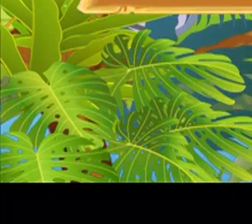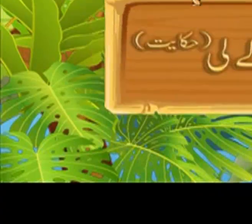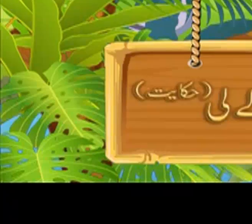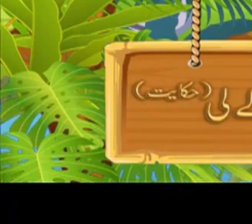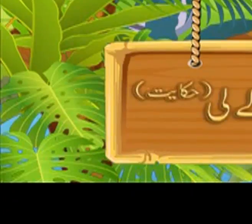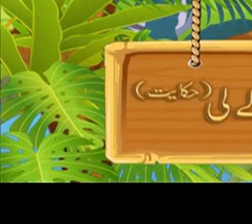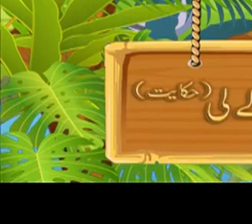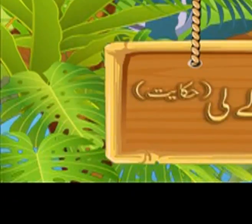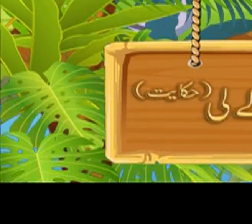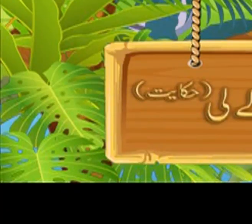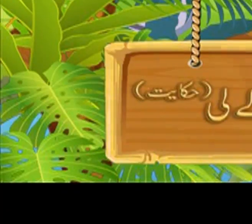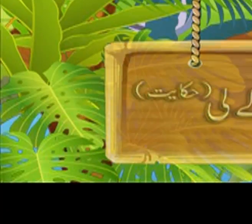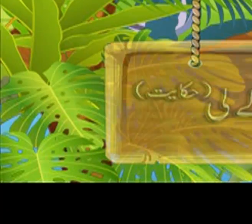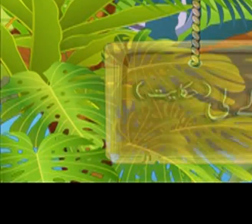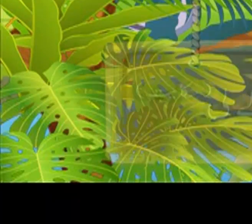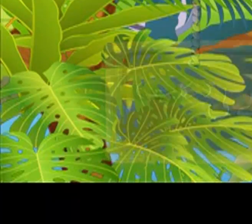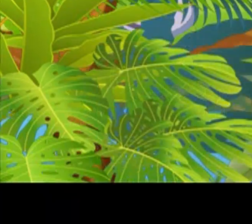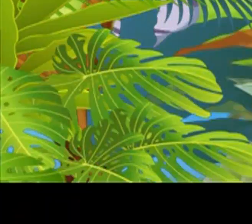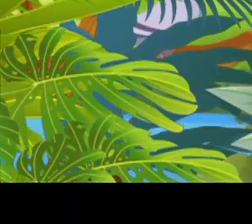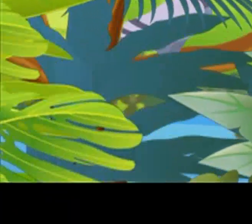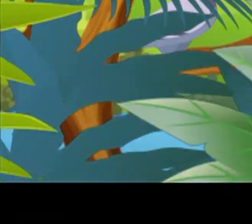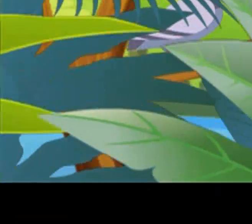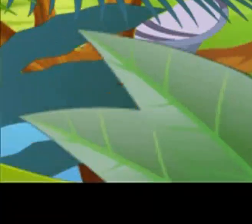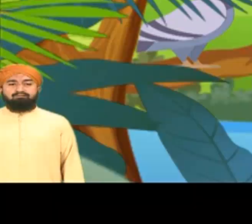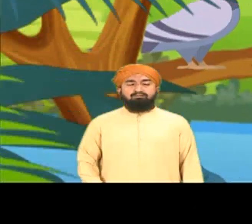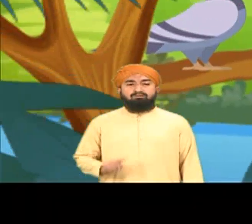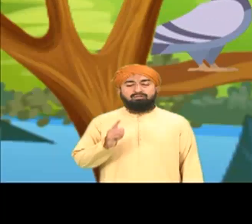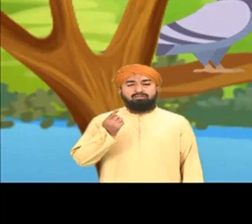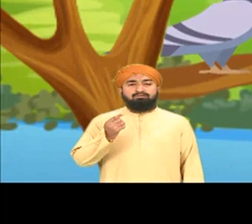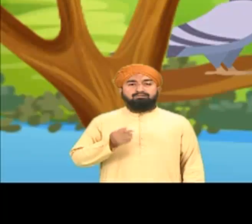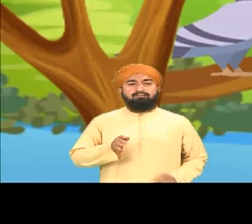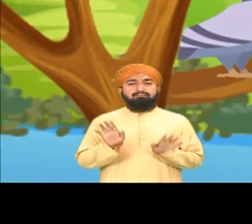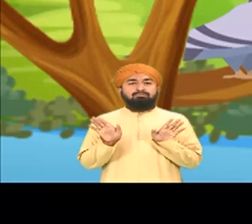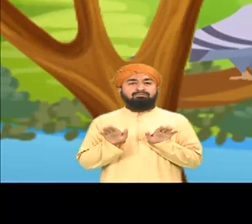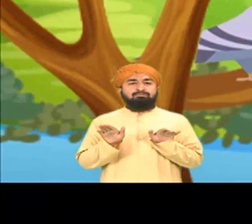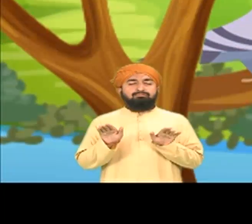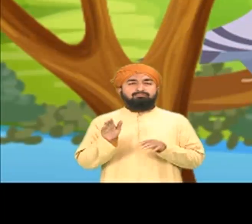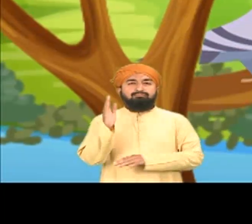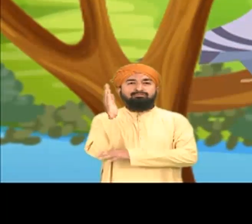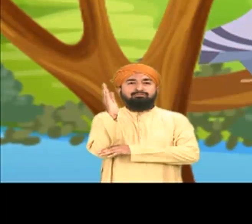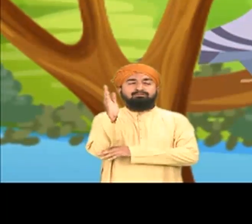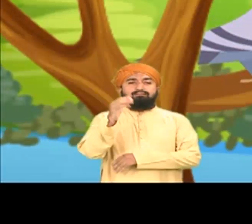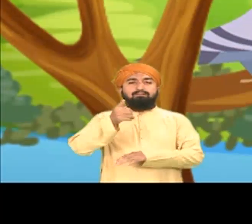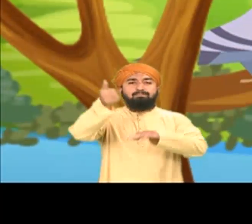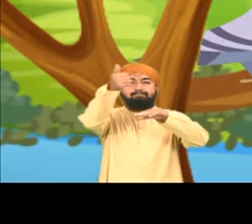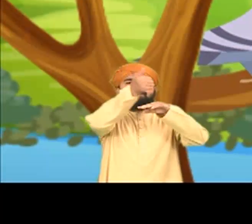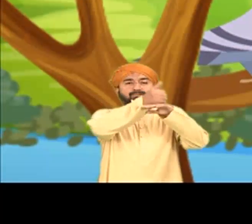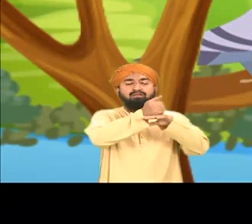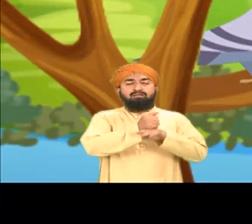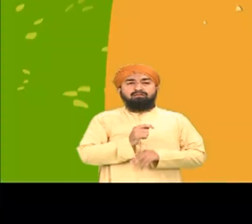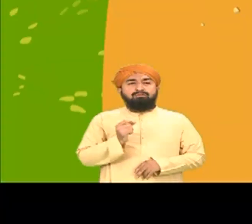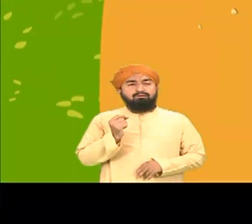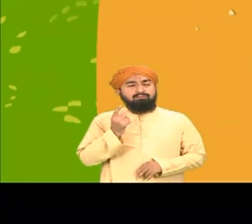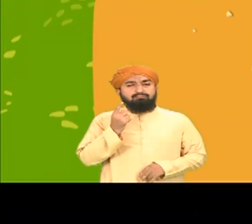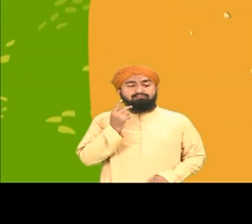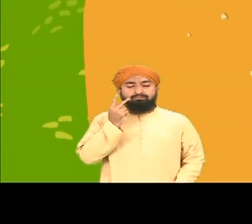لالچ نے پرندے کی جان لے لی۔ ایک پرندہ درخت کی شاخ پر بیٹھا تھا، اچانک اس کی نظر زمین پر